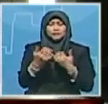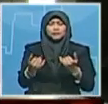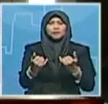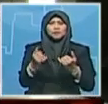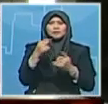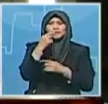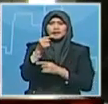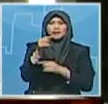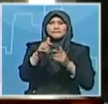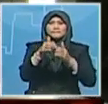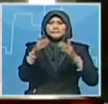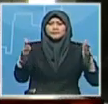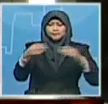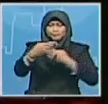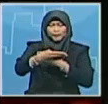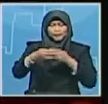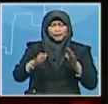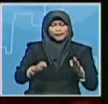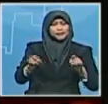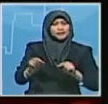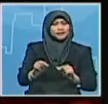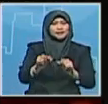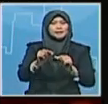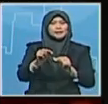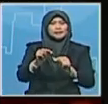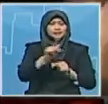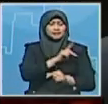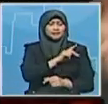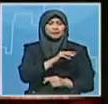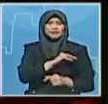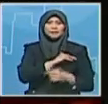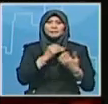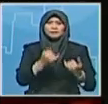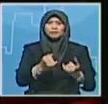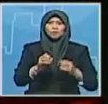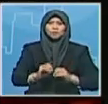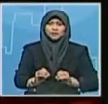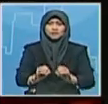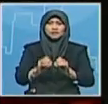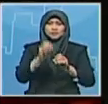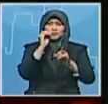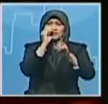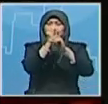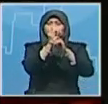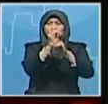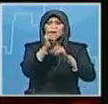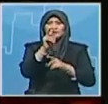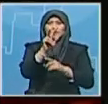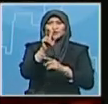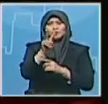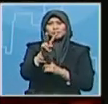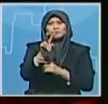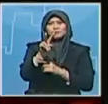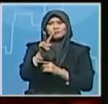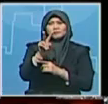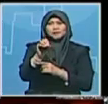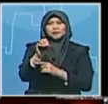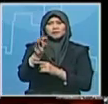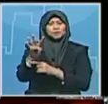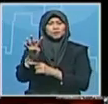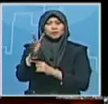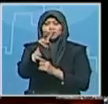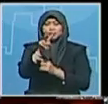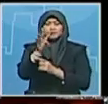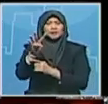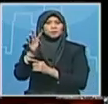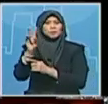Big Ben. Bilik Gerakan Bencana. Bilik Gerakan Bencana. Kementerian. Ya. Jadi sekarang ini sedang beroperasi untuk tujuan manfaat. 24/7